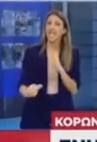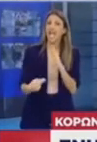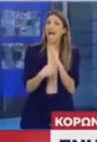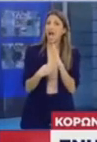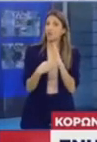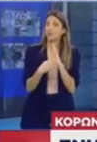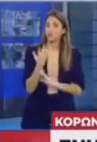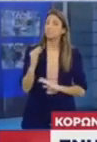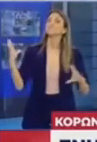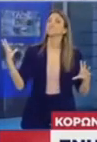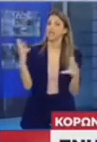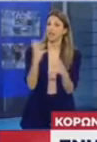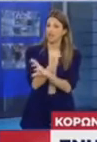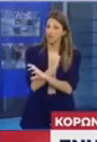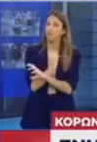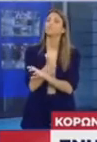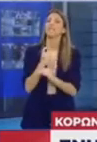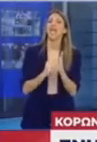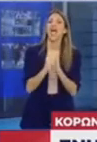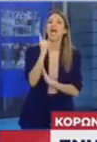έτους φτάσαμε να μπορούμε να κάνουμε